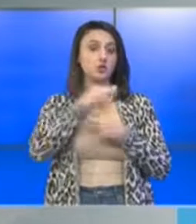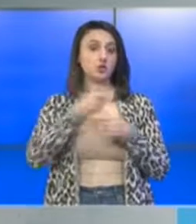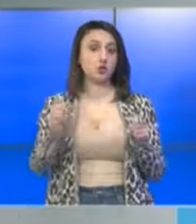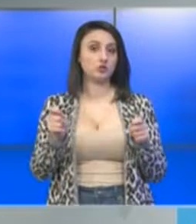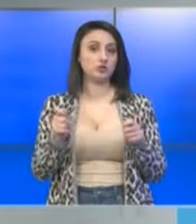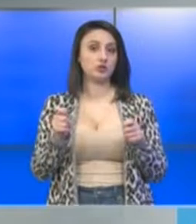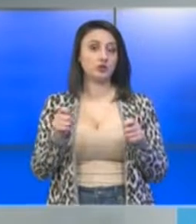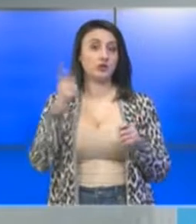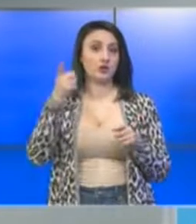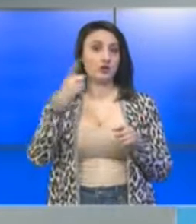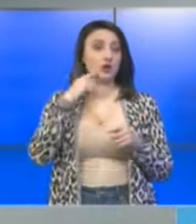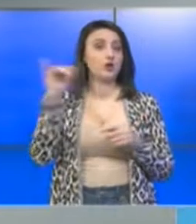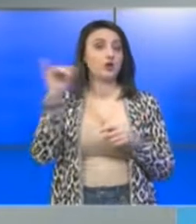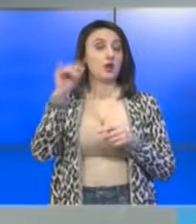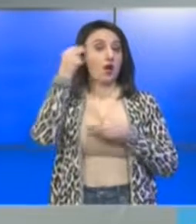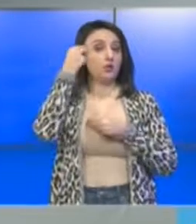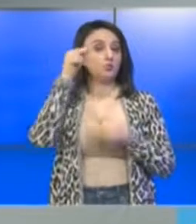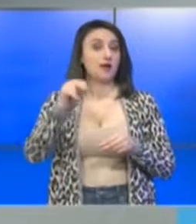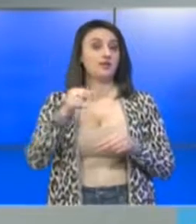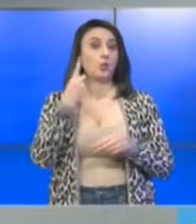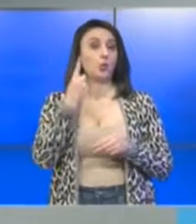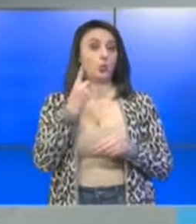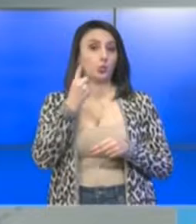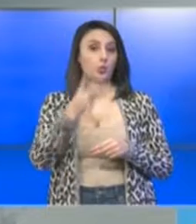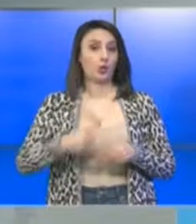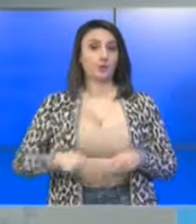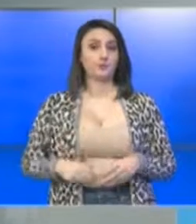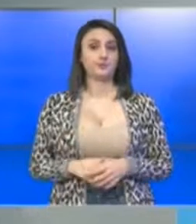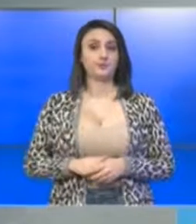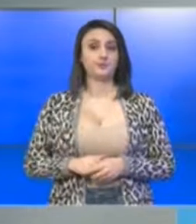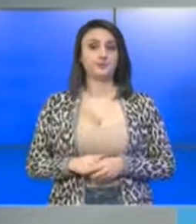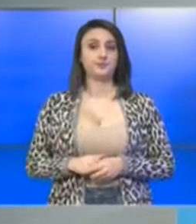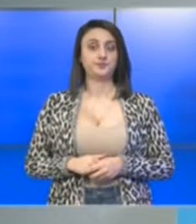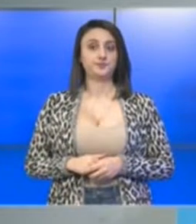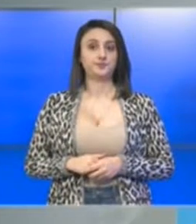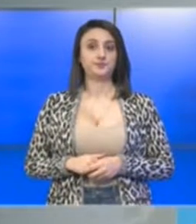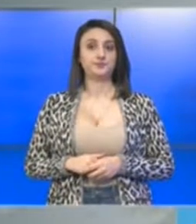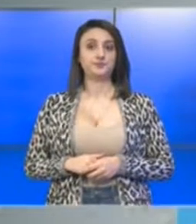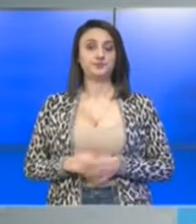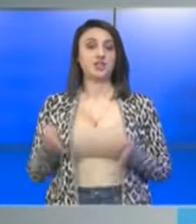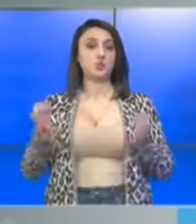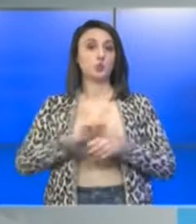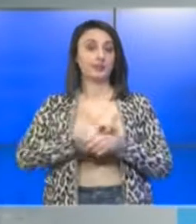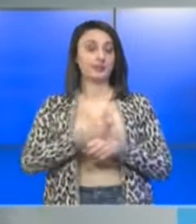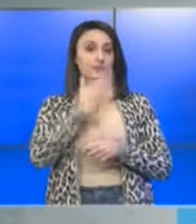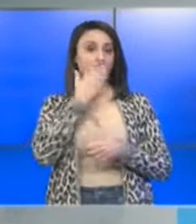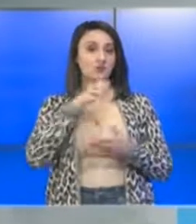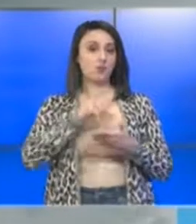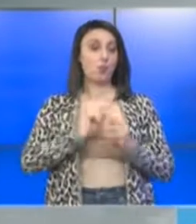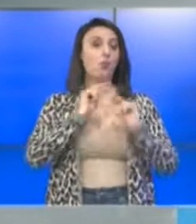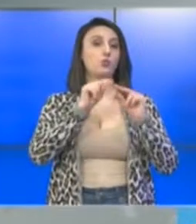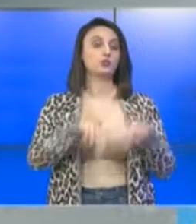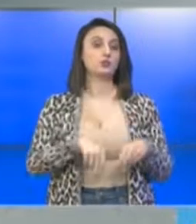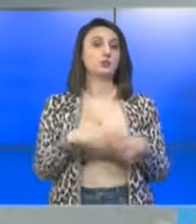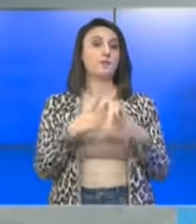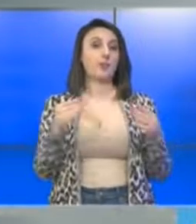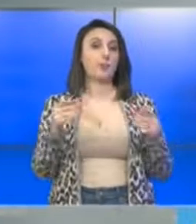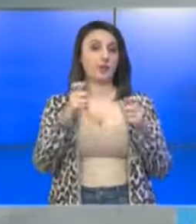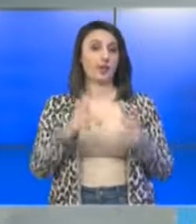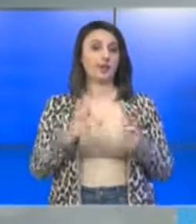șocante. Aceștia au fost cei care au dat alarma și au sunat la 112. În scurt timp, la fața locului au ajuns mai